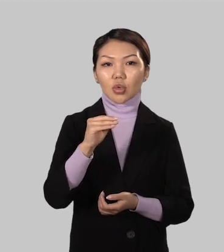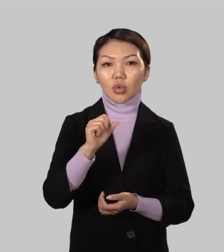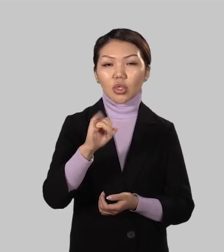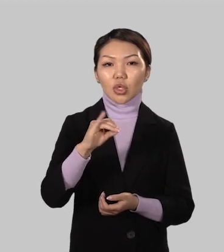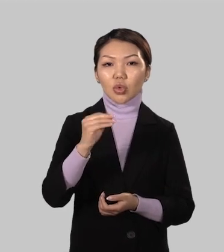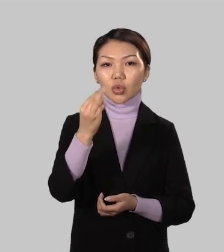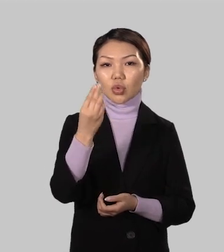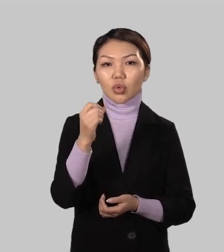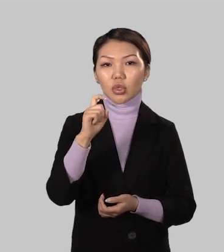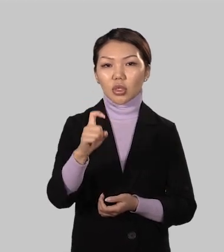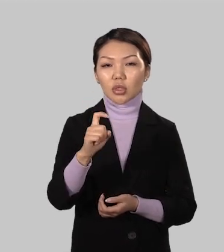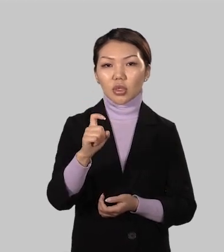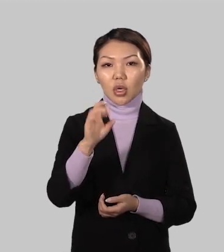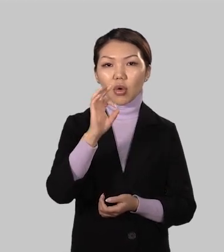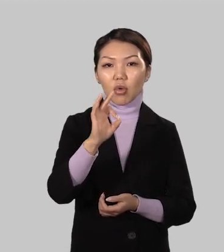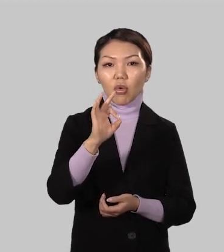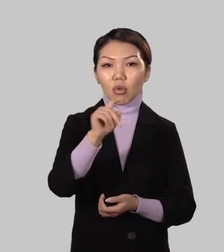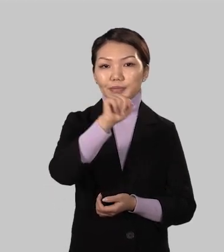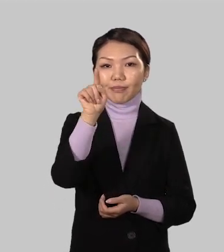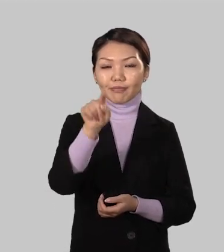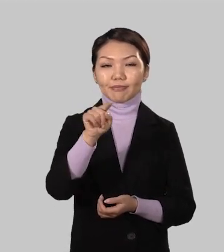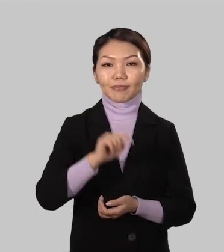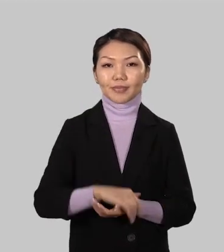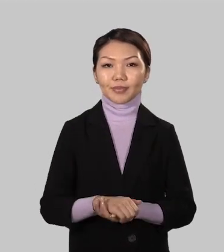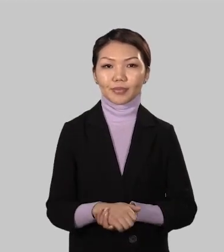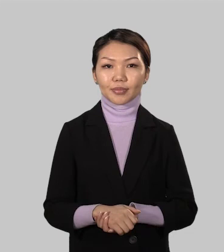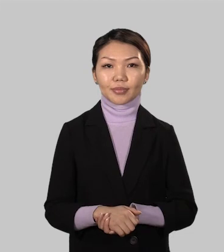окружающих приставка о